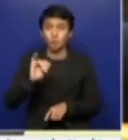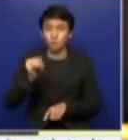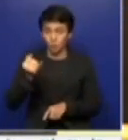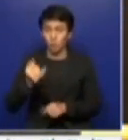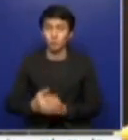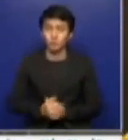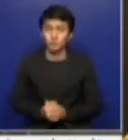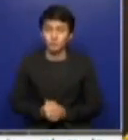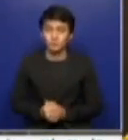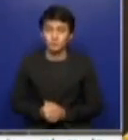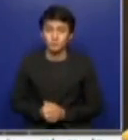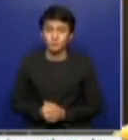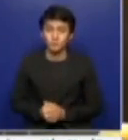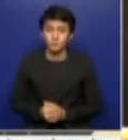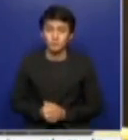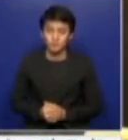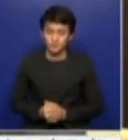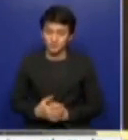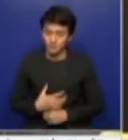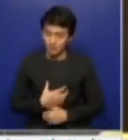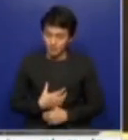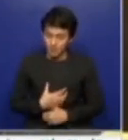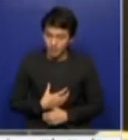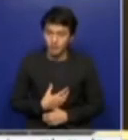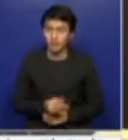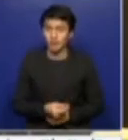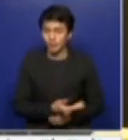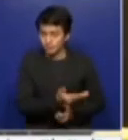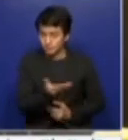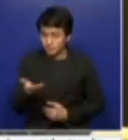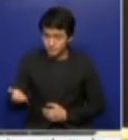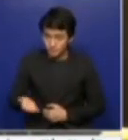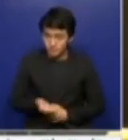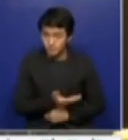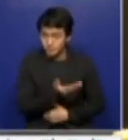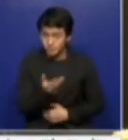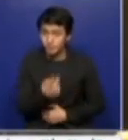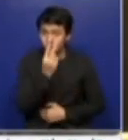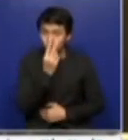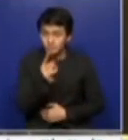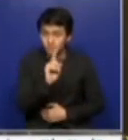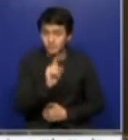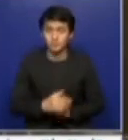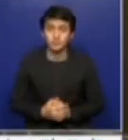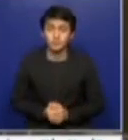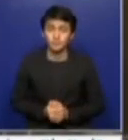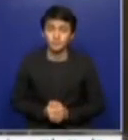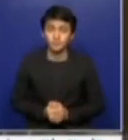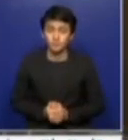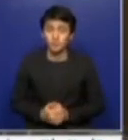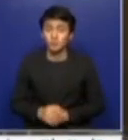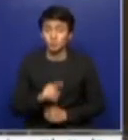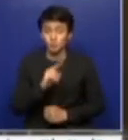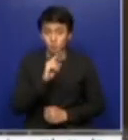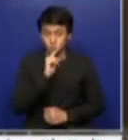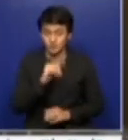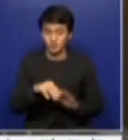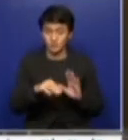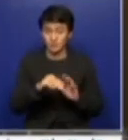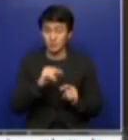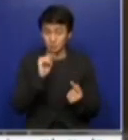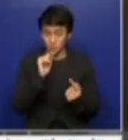อยากจะกล่าวให้ที่ประชุมได้เห็นพ้องต้องกันว่าเมื่อมีหมายกำหนดการขบวนเสด็